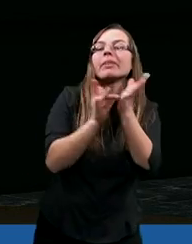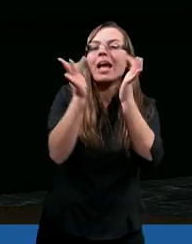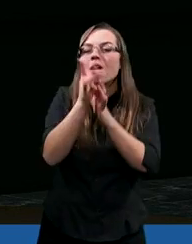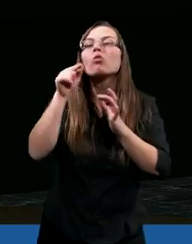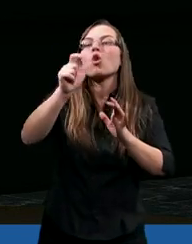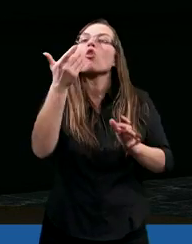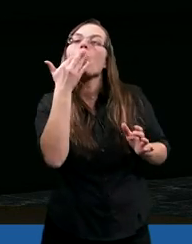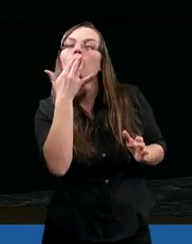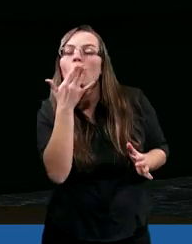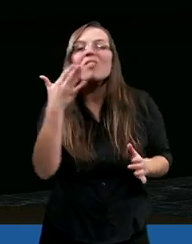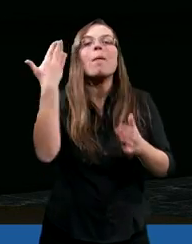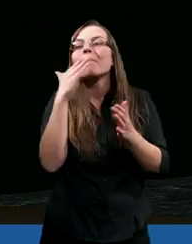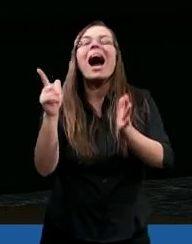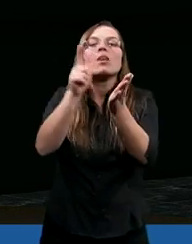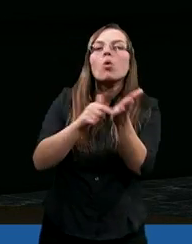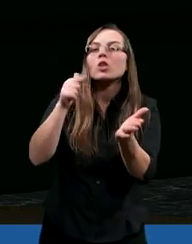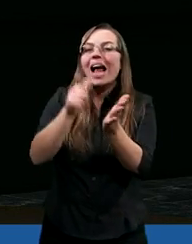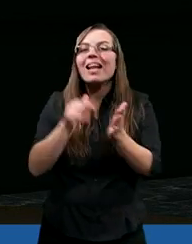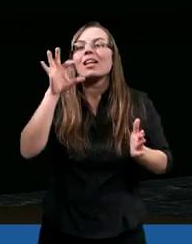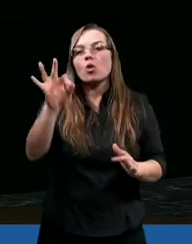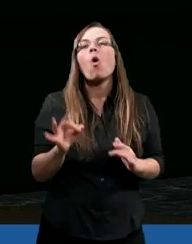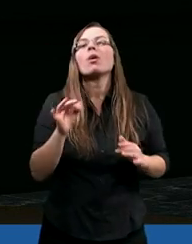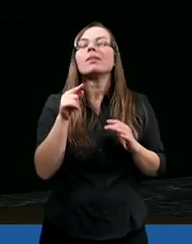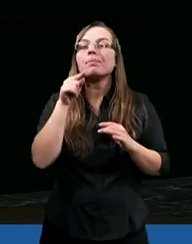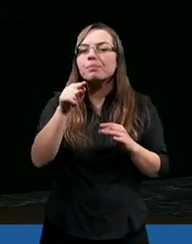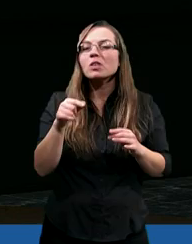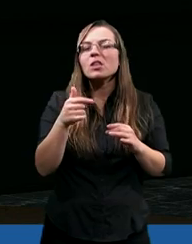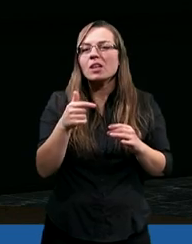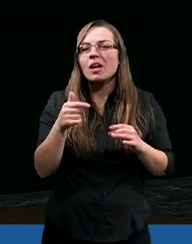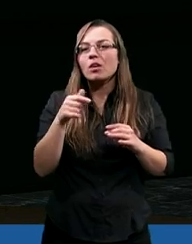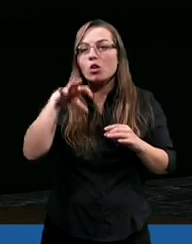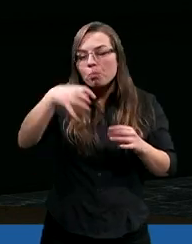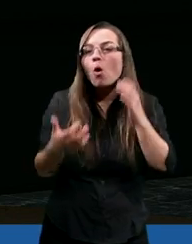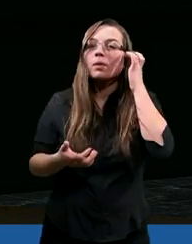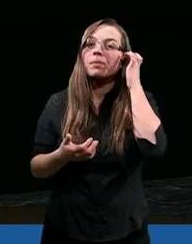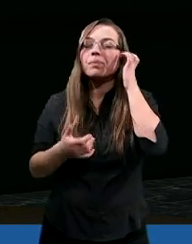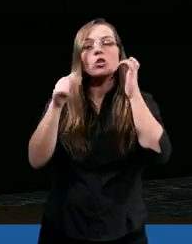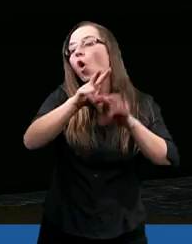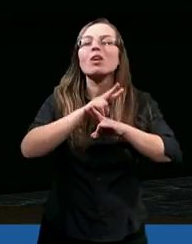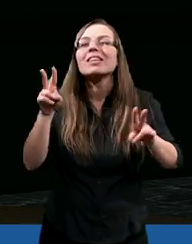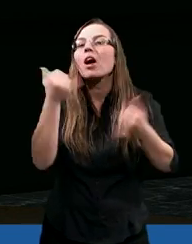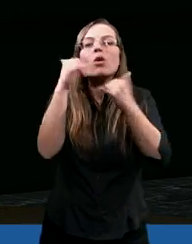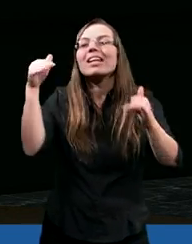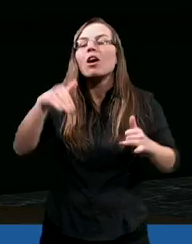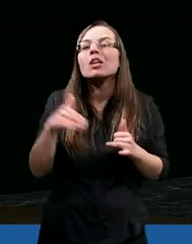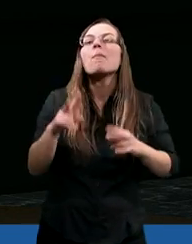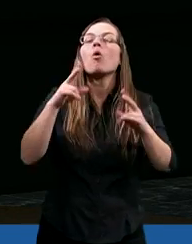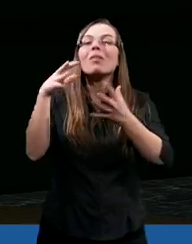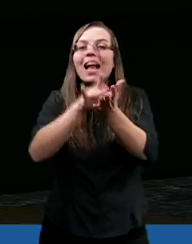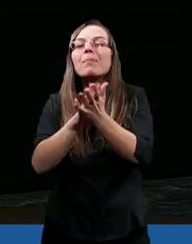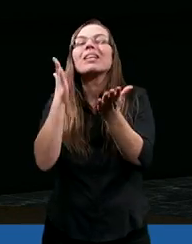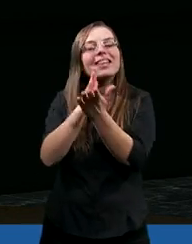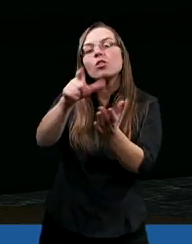to co mówił bardzo często, zresztą jak Jezus był na ziemi, to niczego innego nie mógł cytować, tylko